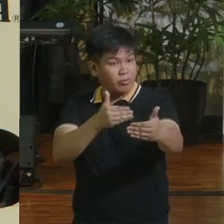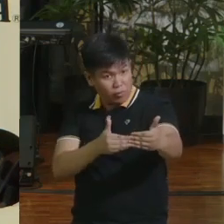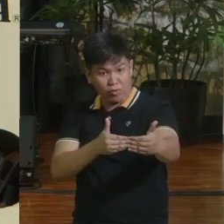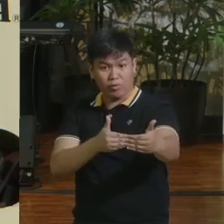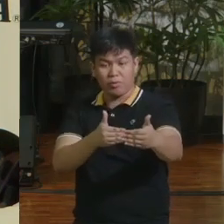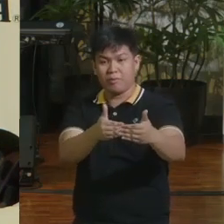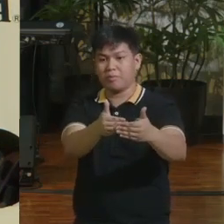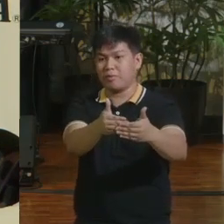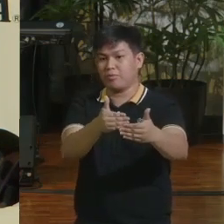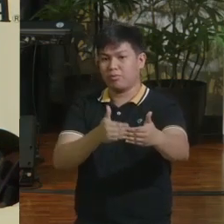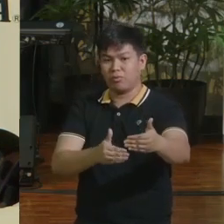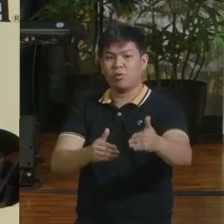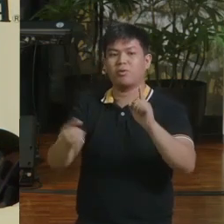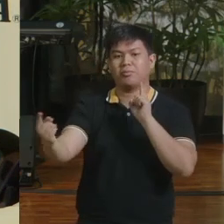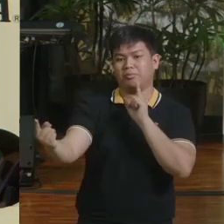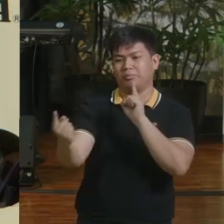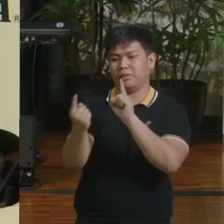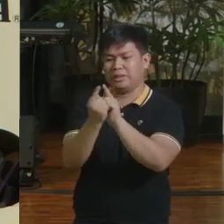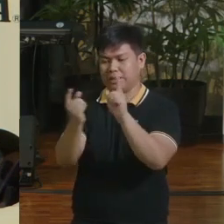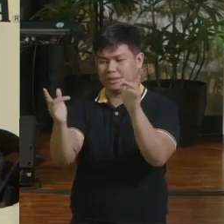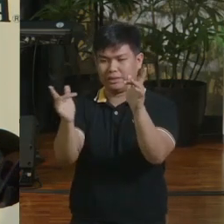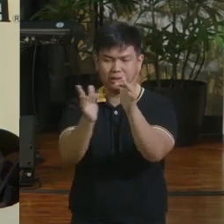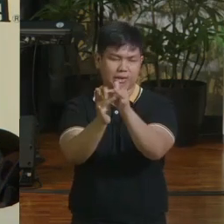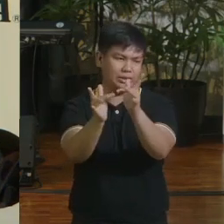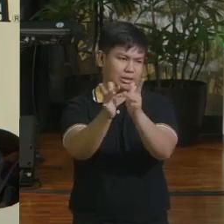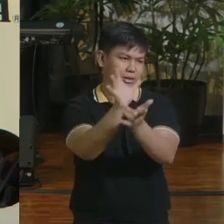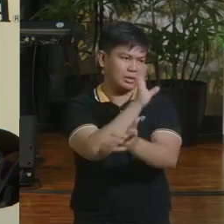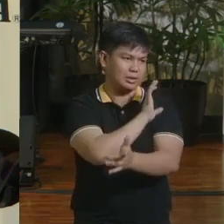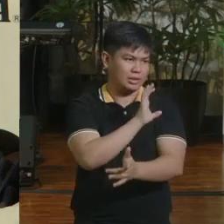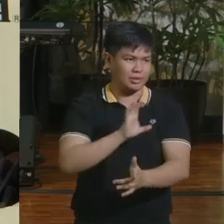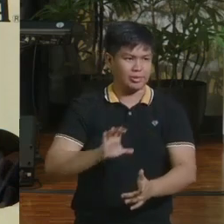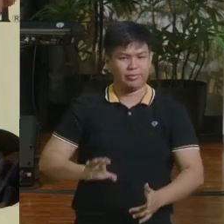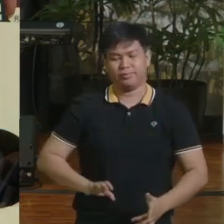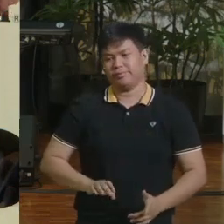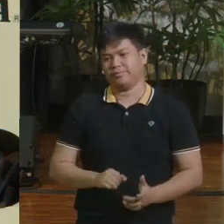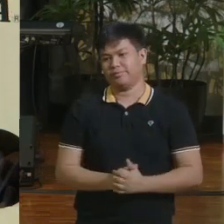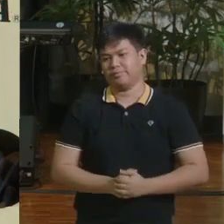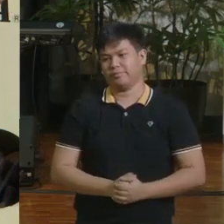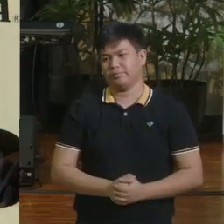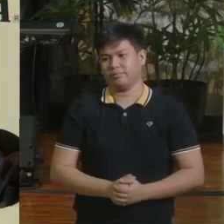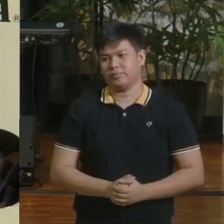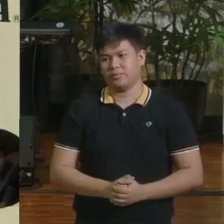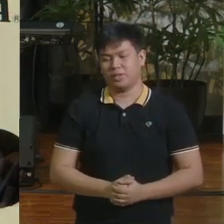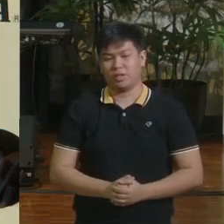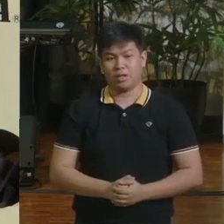bago niya na-enkwentro ang Panginoon. Hindi